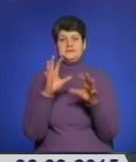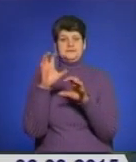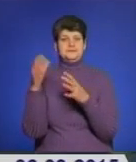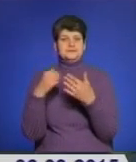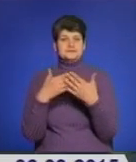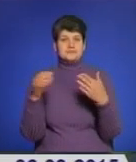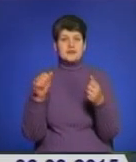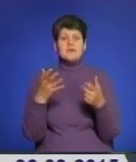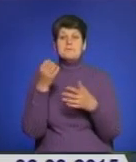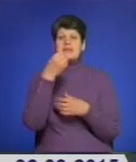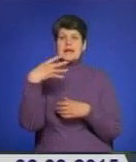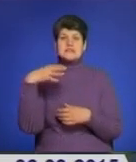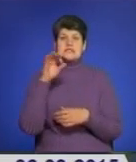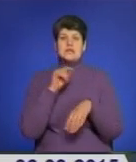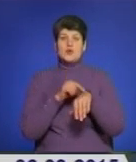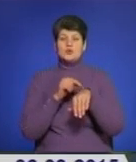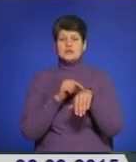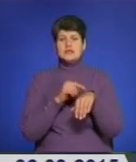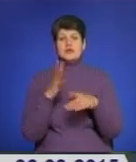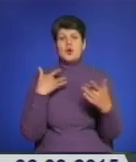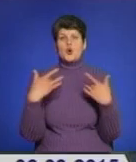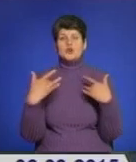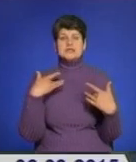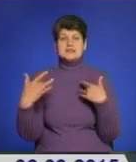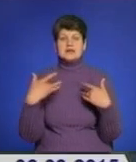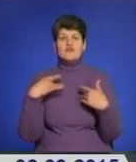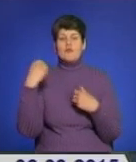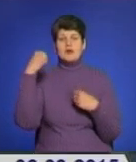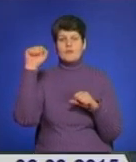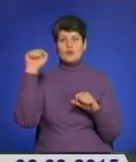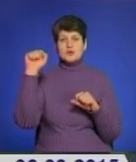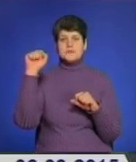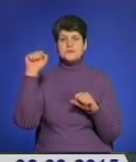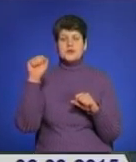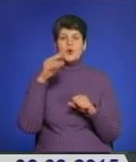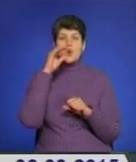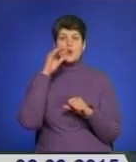О 15-й годині в Українському домі «Перемога» – концерт мистецьких колективів Тернополя